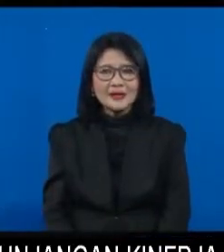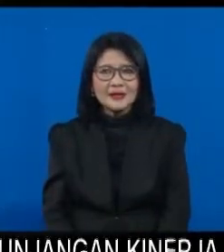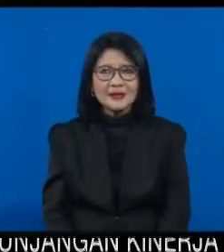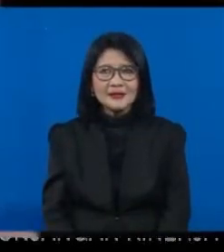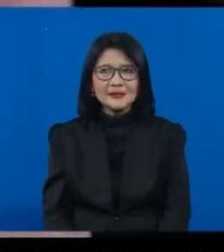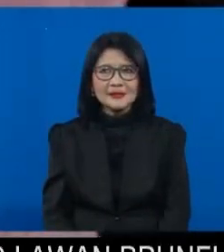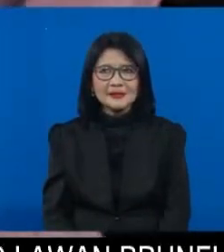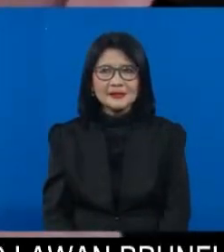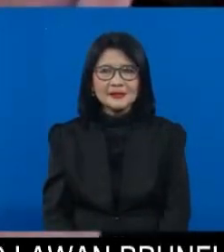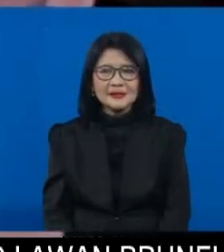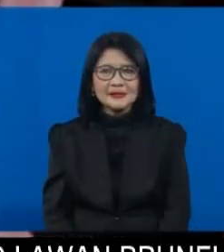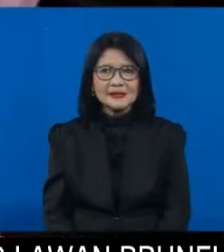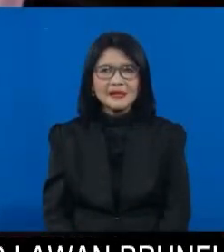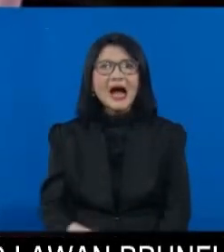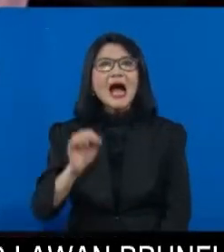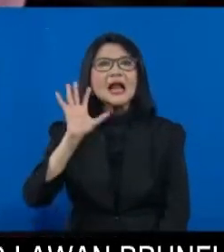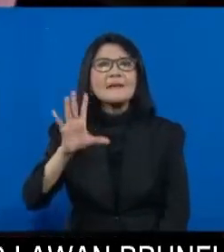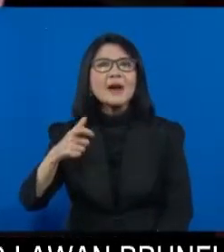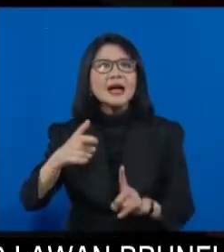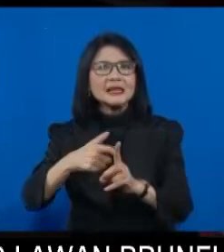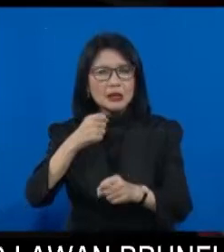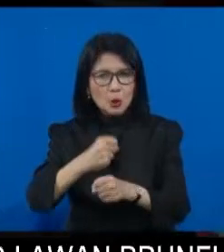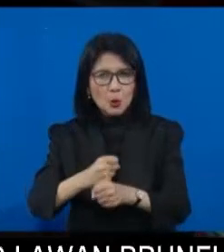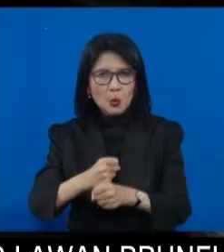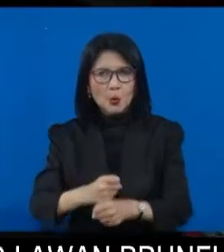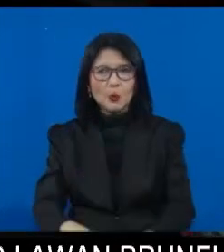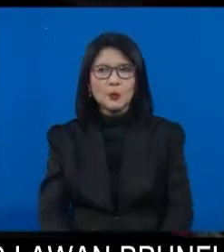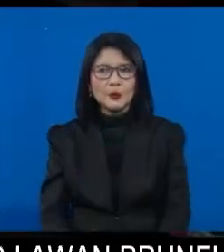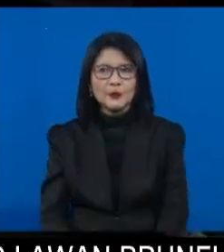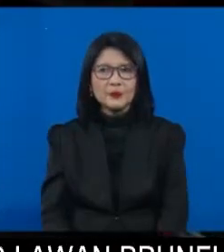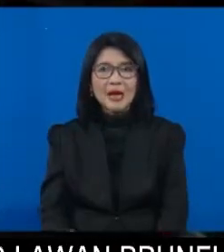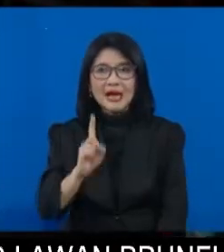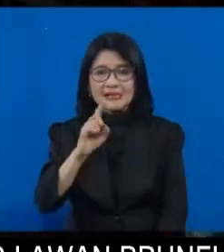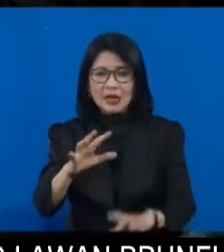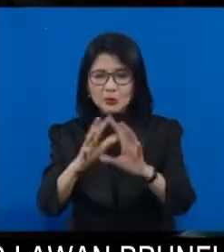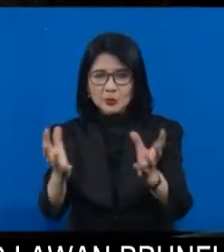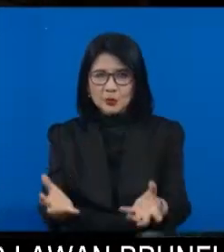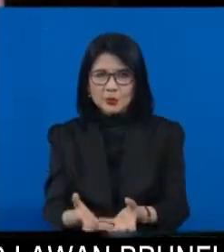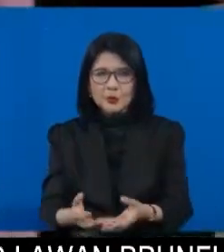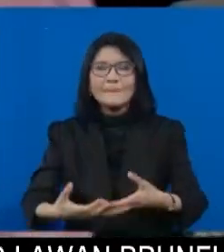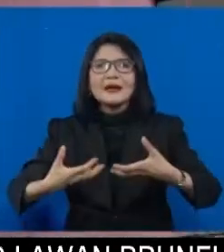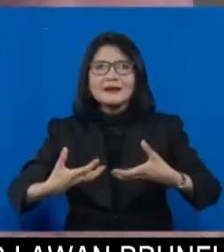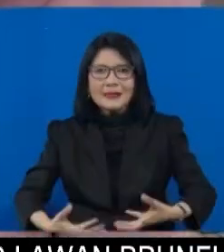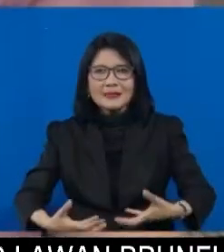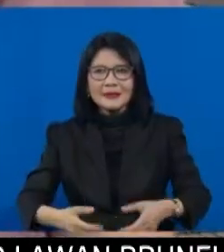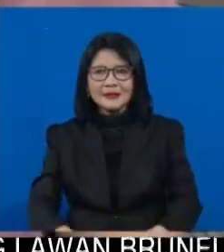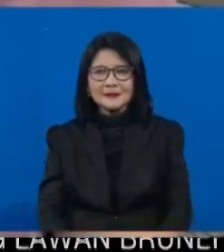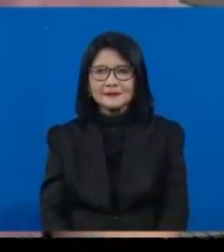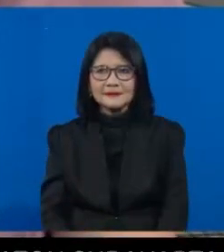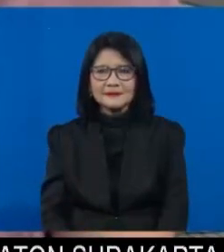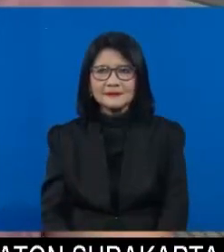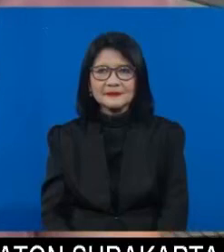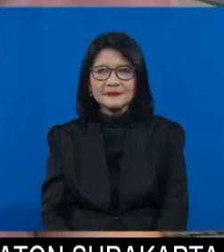Udah nggak bisa ngitung. 5 kilo. Ini satunya 5 kilo, ternyata pansan aja berat, Pak. Ini udah